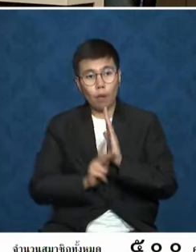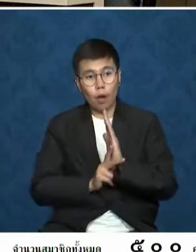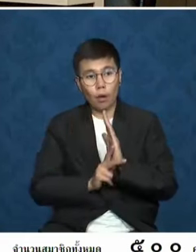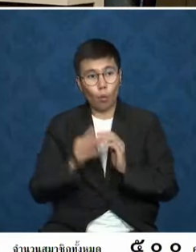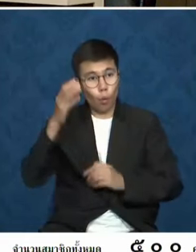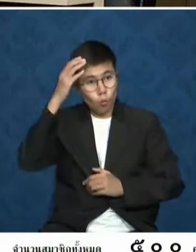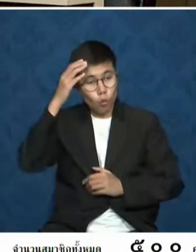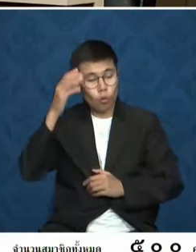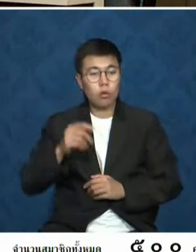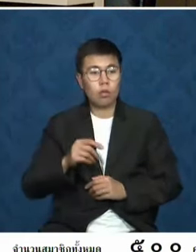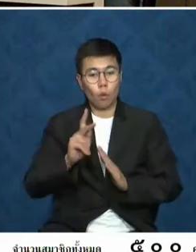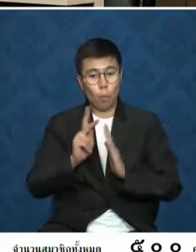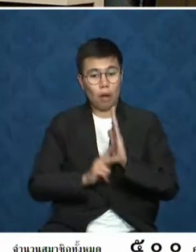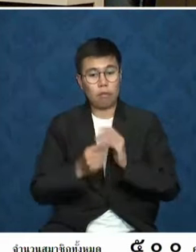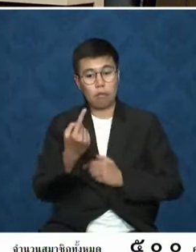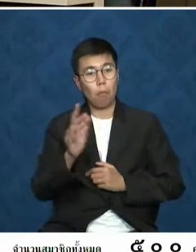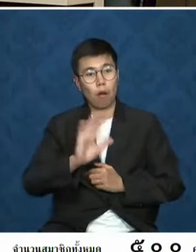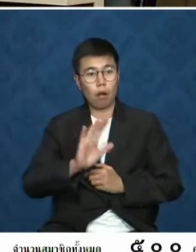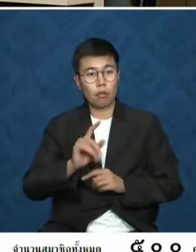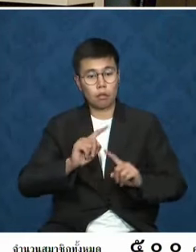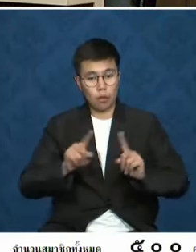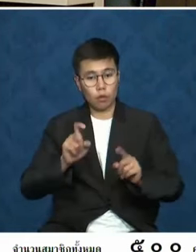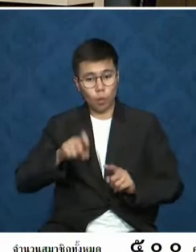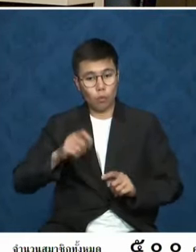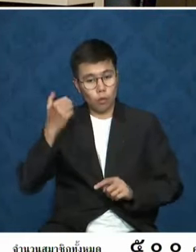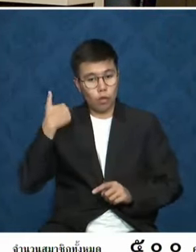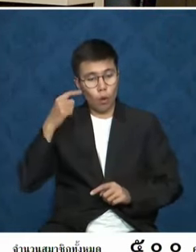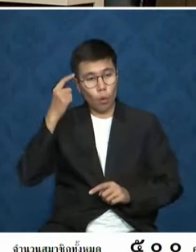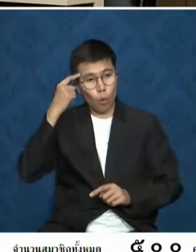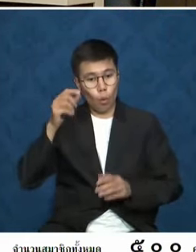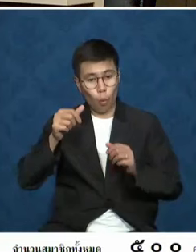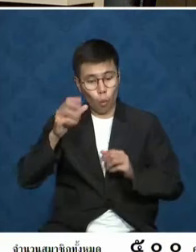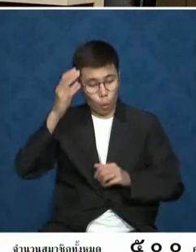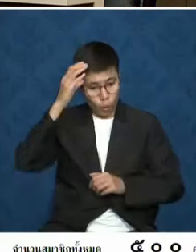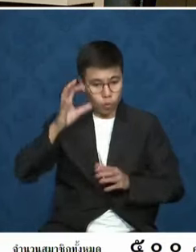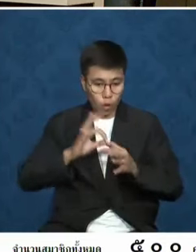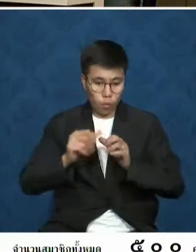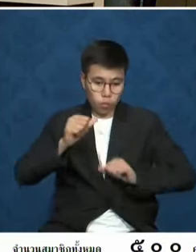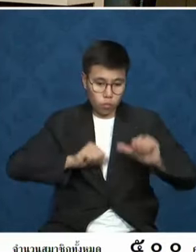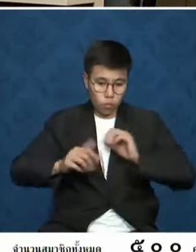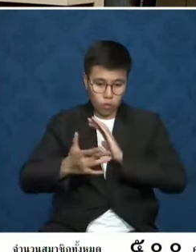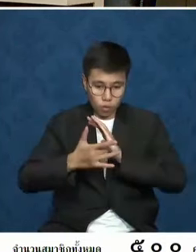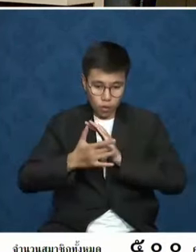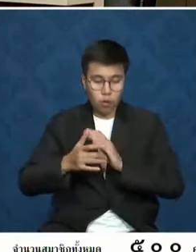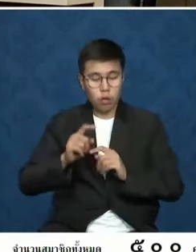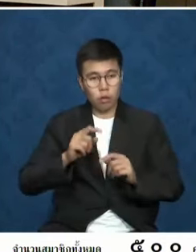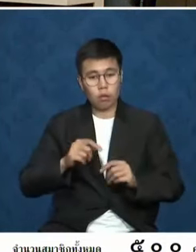แต่ความรทดานกฎหมายทั sharpen themarแต่จำเป็นจะต้องมความรู้ทางด้านวิยศาตรและ ทคโนโ applies และ ปญญาประดิอย่าง